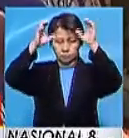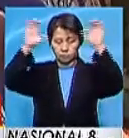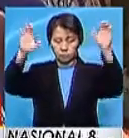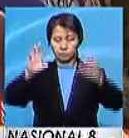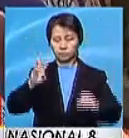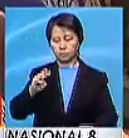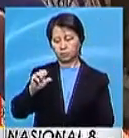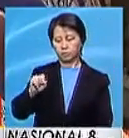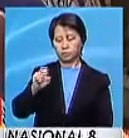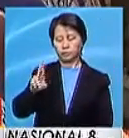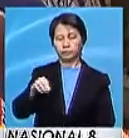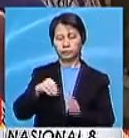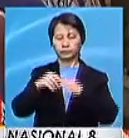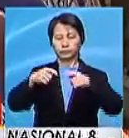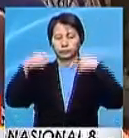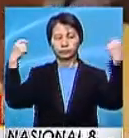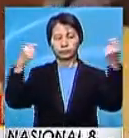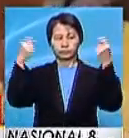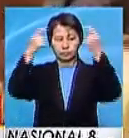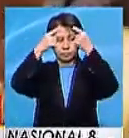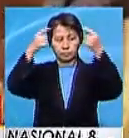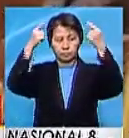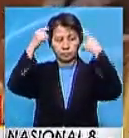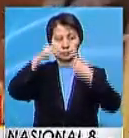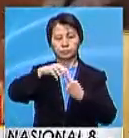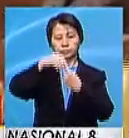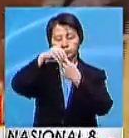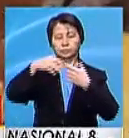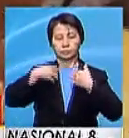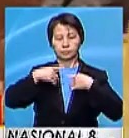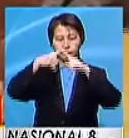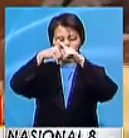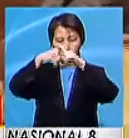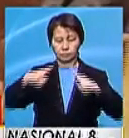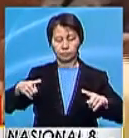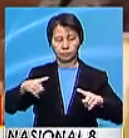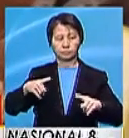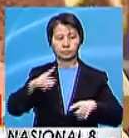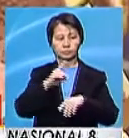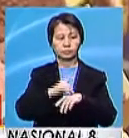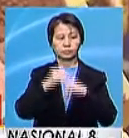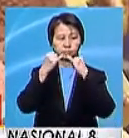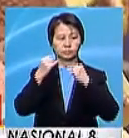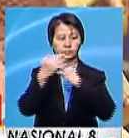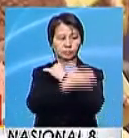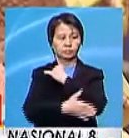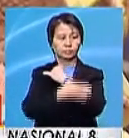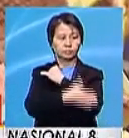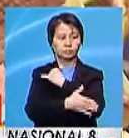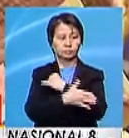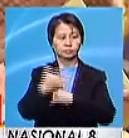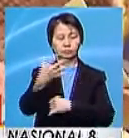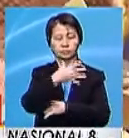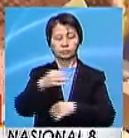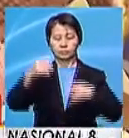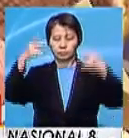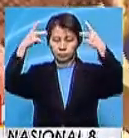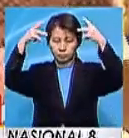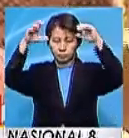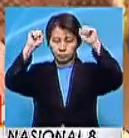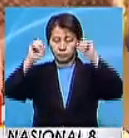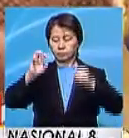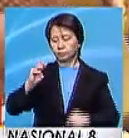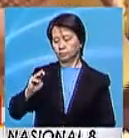MSU dalam istiadat convocation khas yang diadakan di Dewan Suri Maharaja Istana Negara. Sementara itu, Presiden